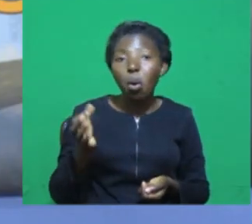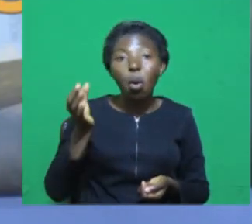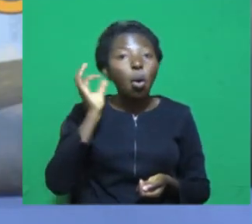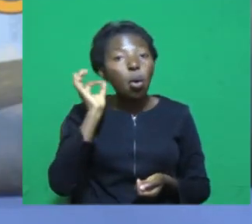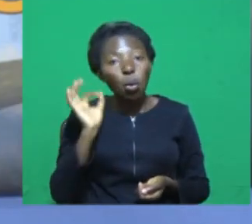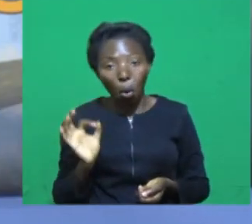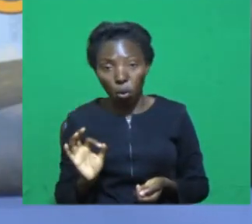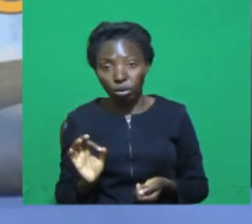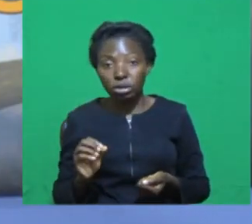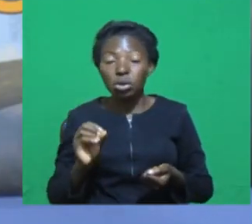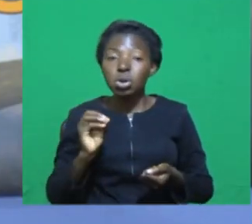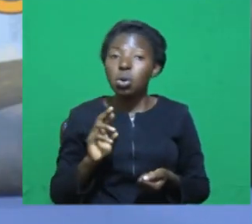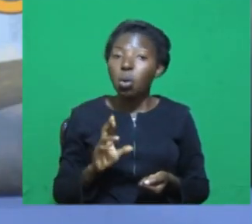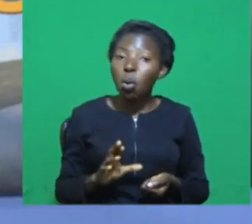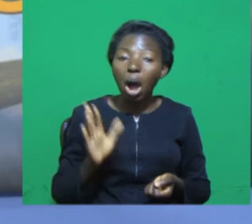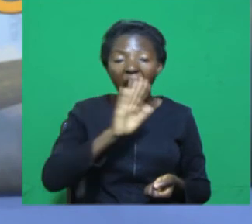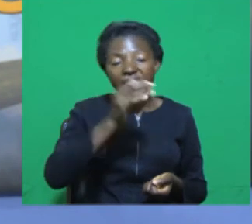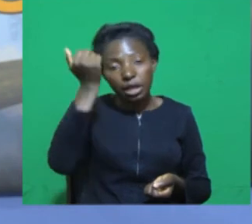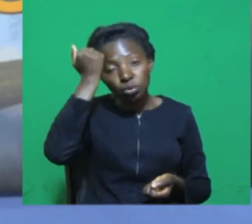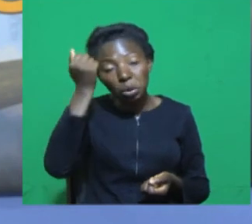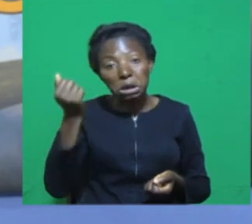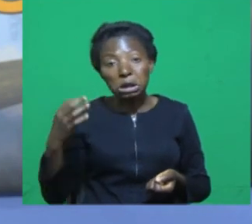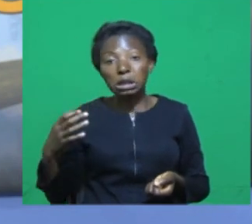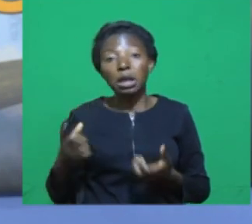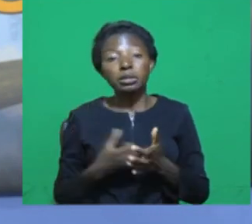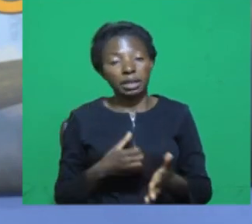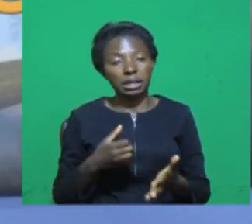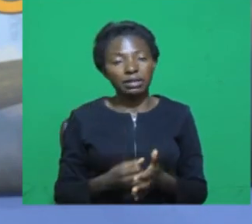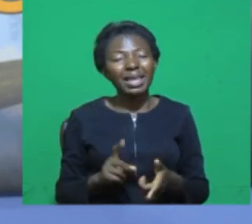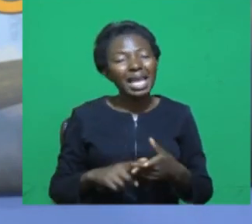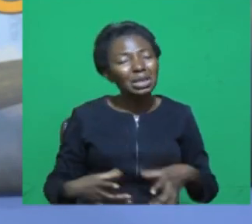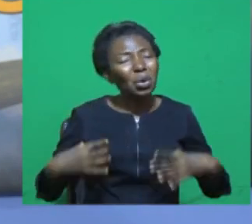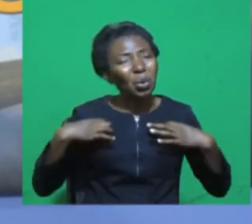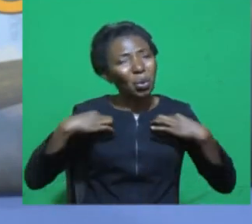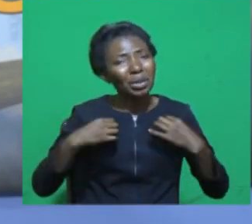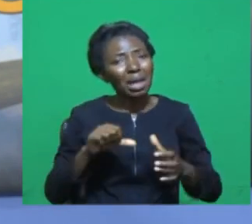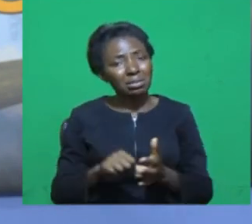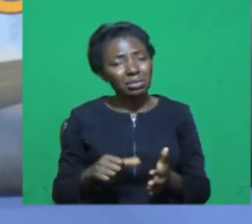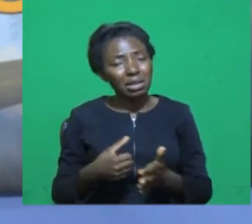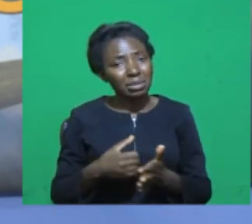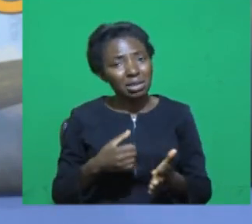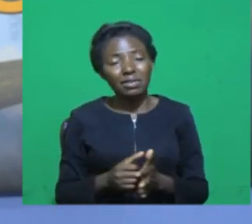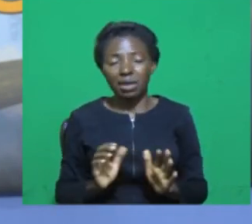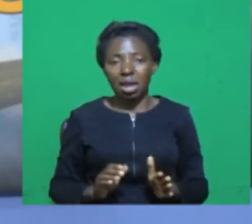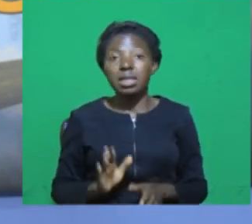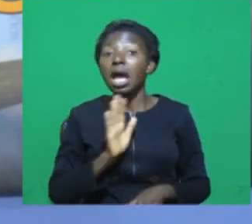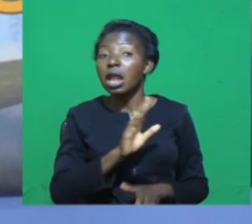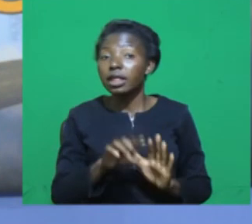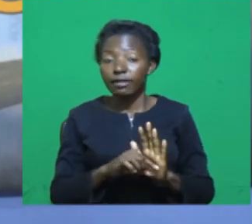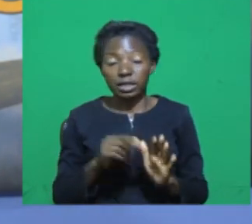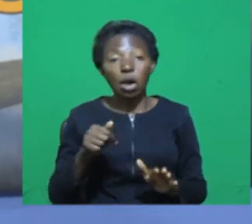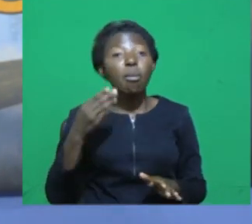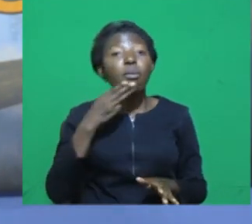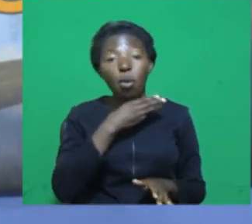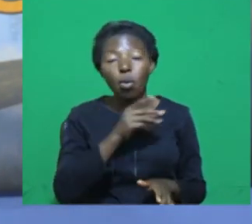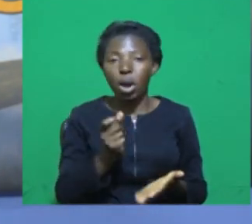ndarama nemaparera matombo anokoshaya. Even nguo dzinodya mari zhinji. Pane imwe ndima, uyu ndiPauro akanyora. Pane